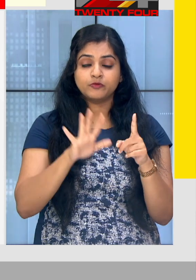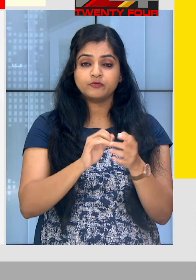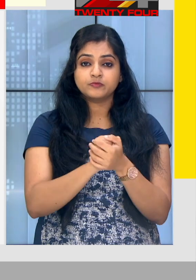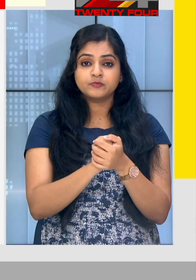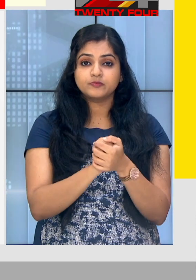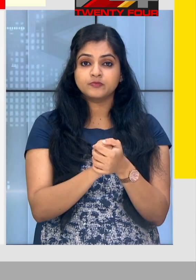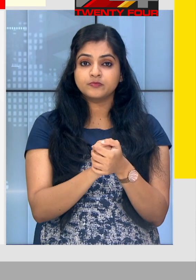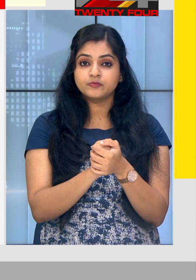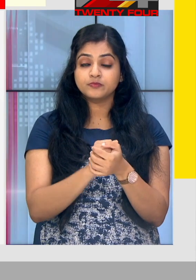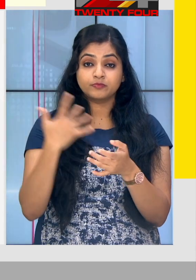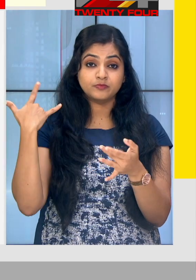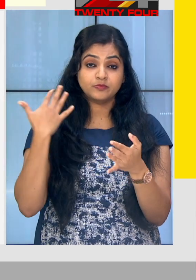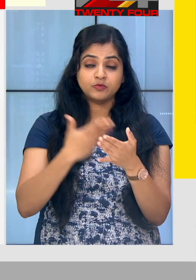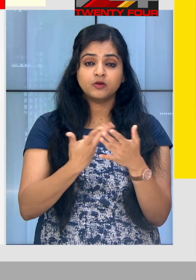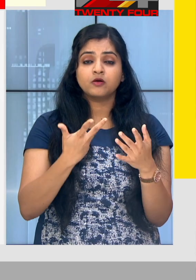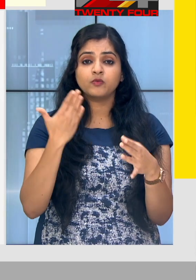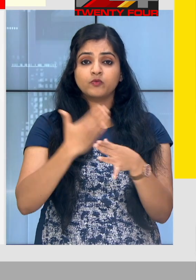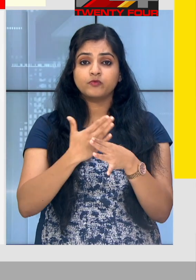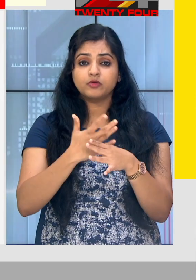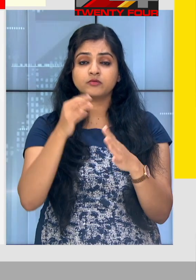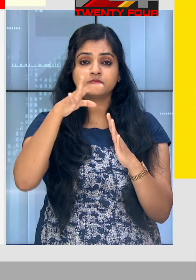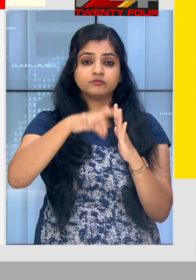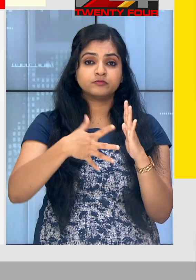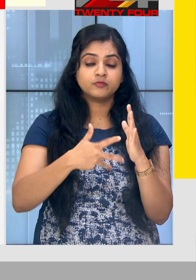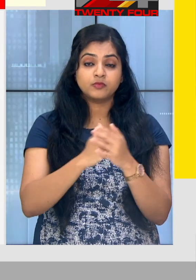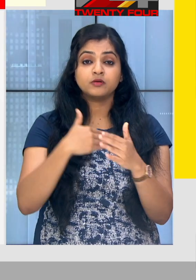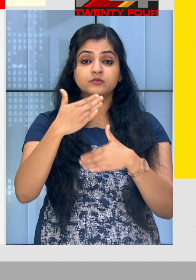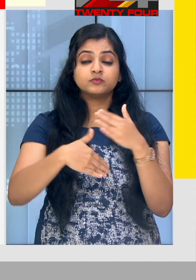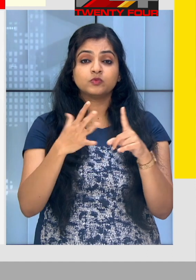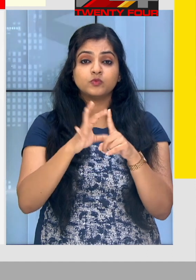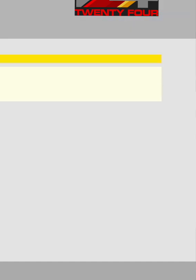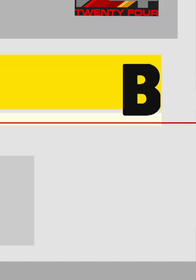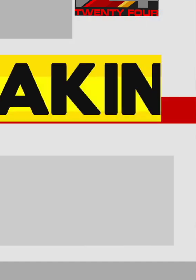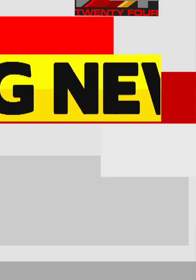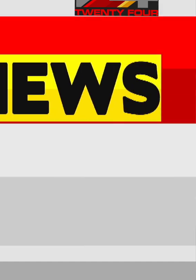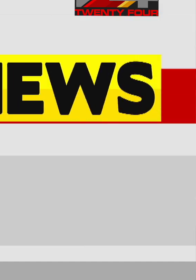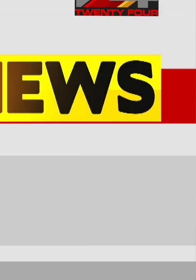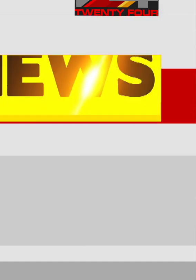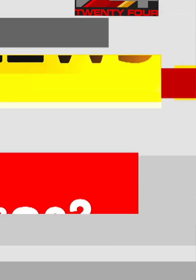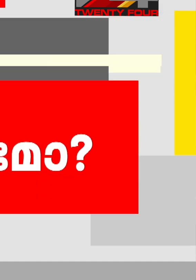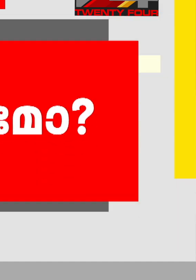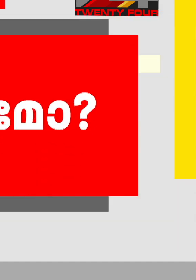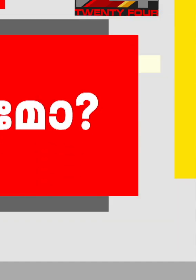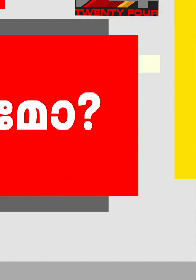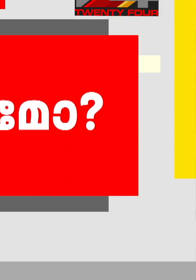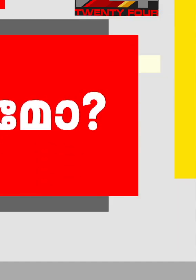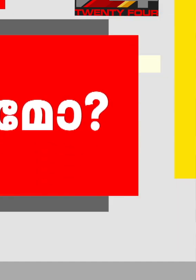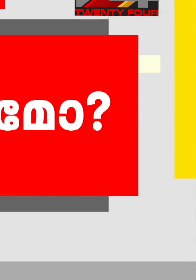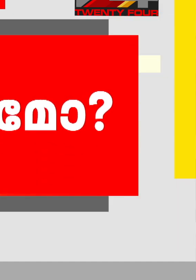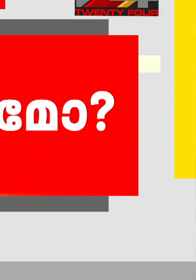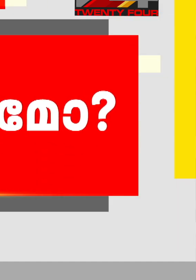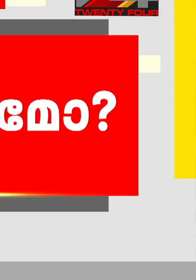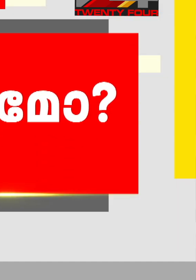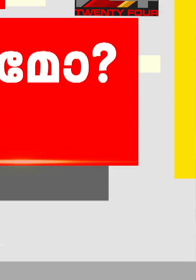അതായത് ഇതുവരെ നടത്തിയ പ്രവർത്തനങ്ങളെക്കുറിച്ച് ചോദിക്കുന്നുണ്ട്. ഇനി നടത്താൻ ഉദ്ദേശിക്കുന്ന, അതായത് ഓരോ മണ്ഡലങ്ങളിലും നടത്താൻ ഉദ്ദേശിക്കുന്ന പ്രവർത്തനങ്ങളെ കുറിച്ച് വിജയ്